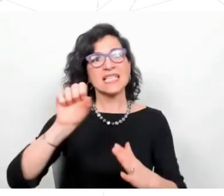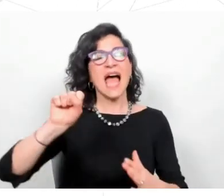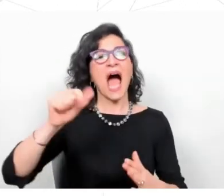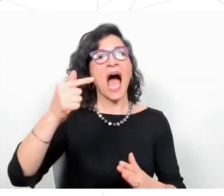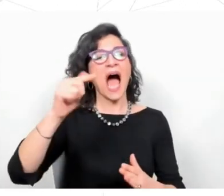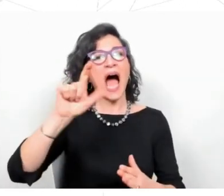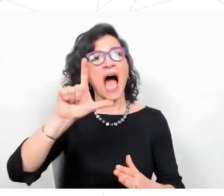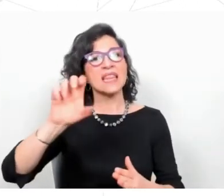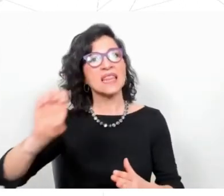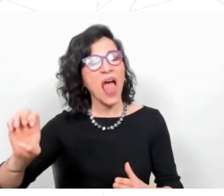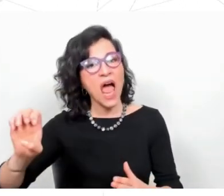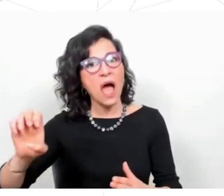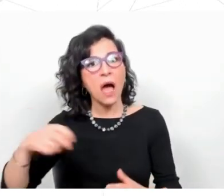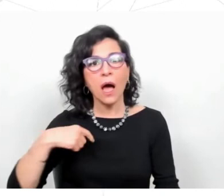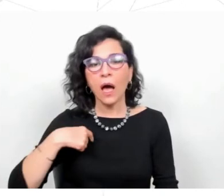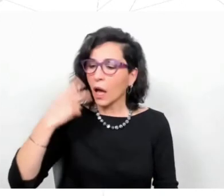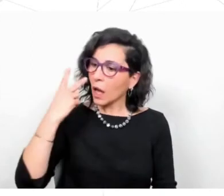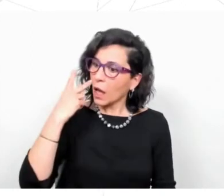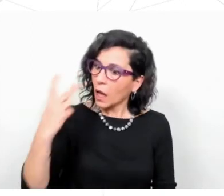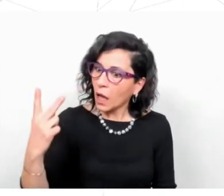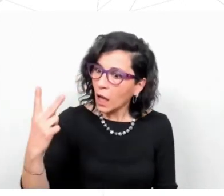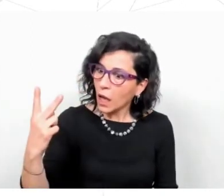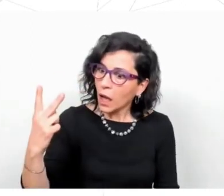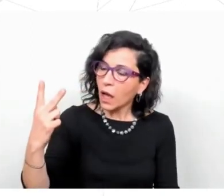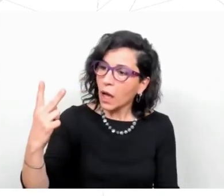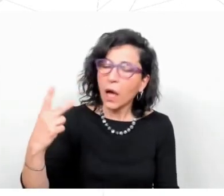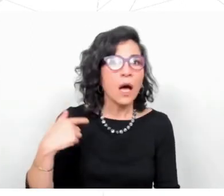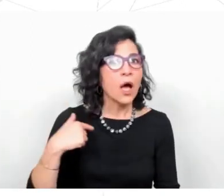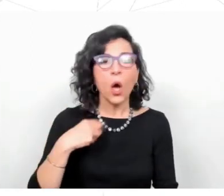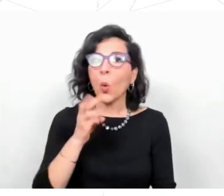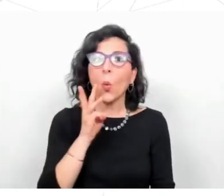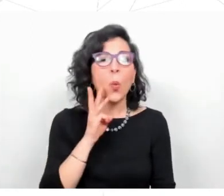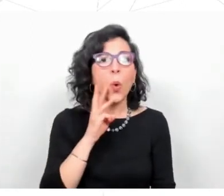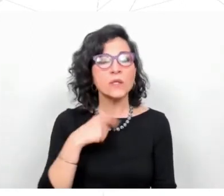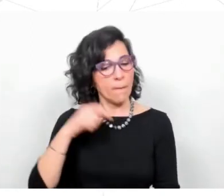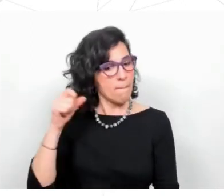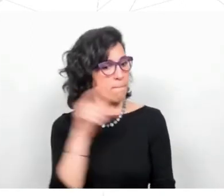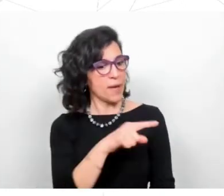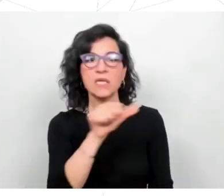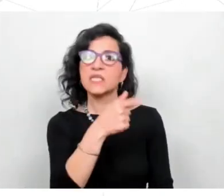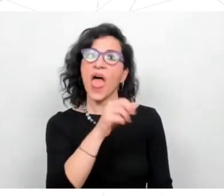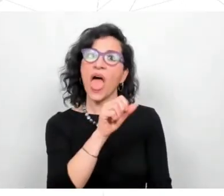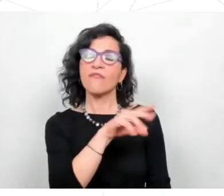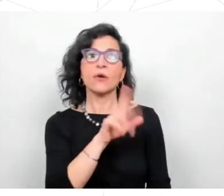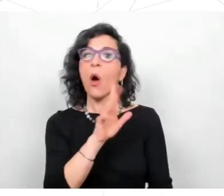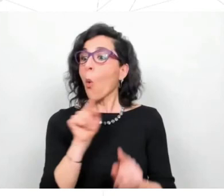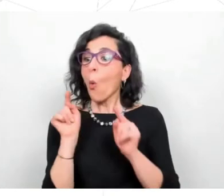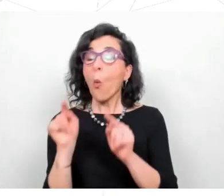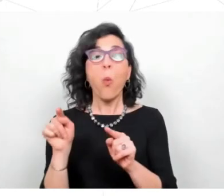Vedo questo tour e scrivo su WhatsApp a Stefano dicendo no, questa